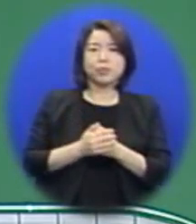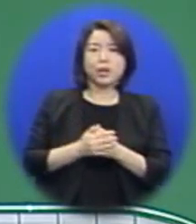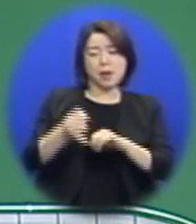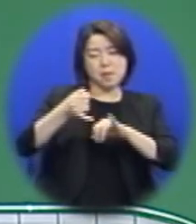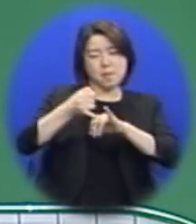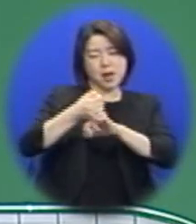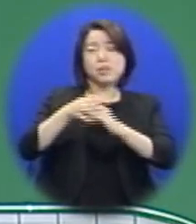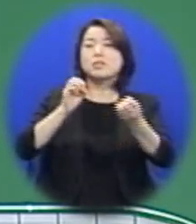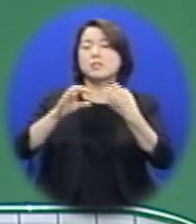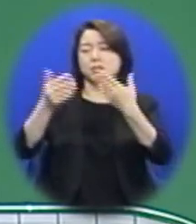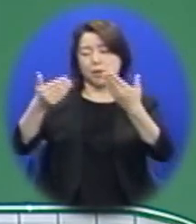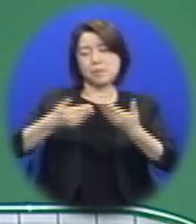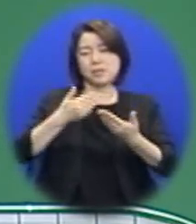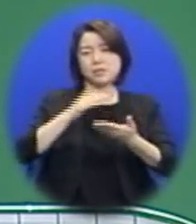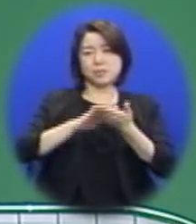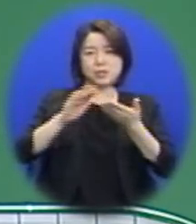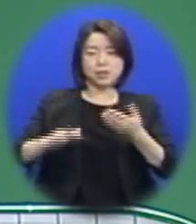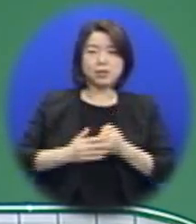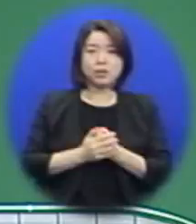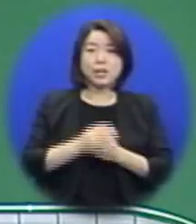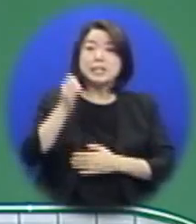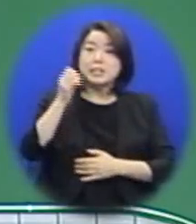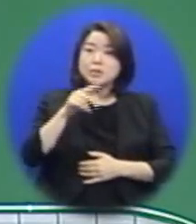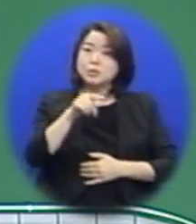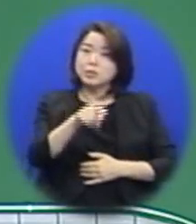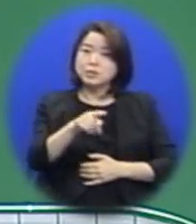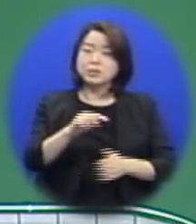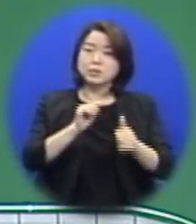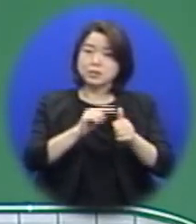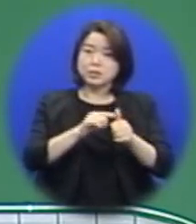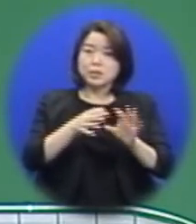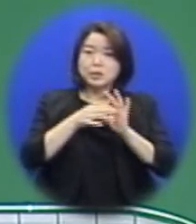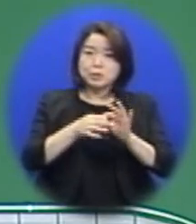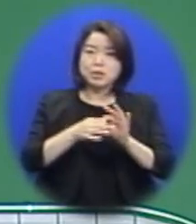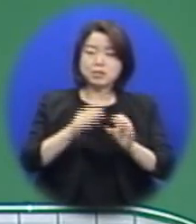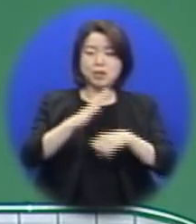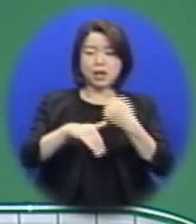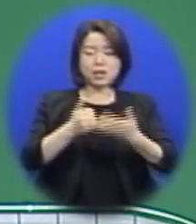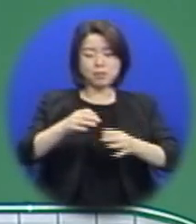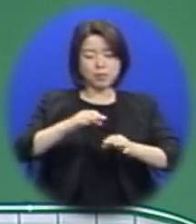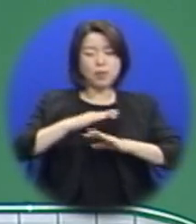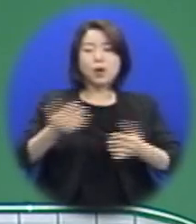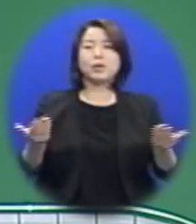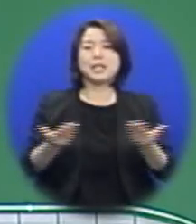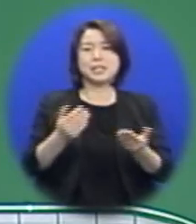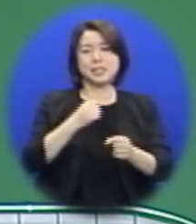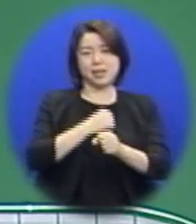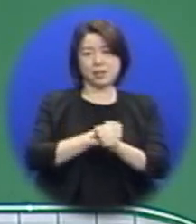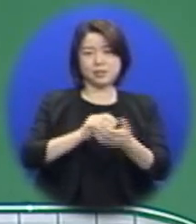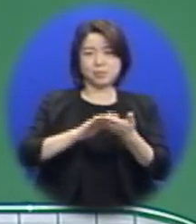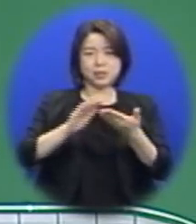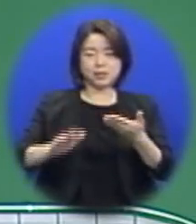반드시 응답받습니다. 그리고 그를 통해서 하나님은 놀랍게 일하십니다.